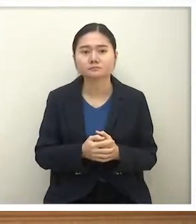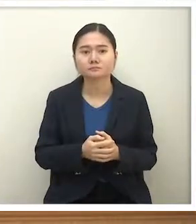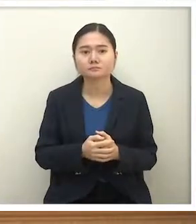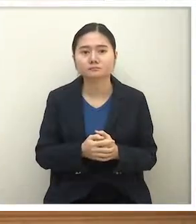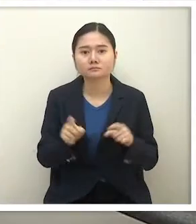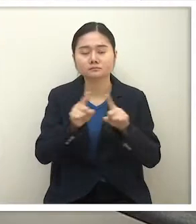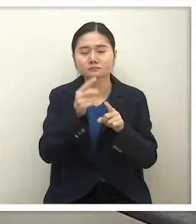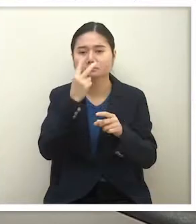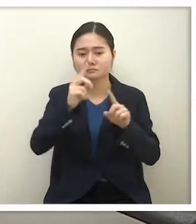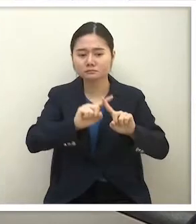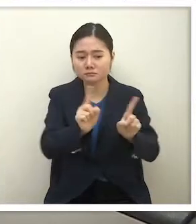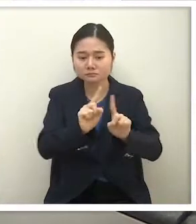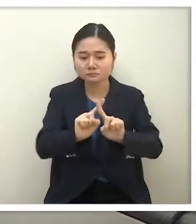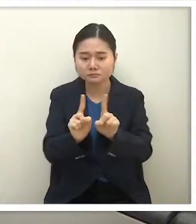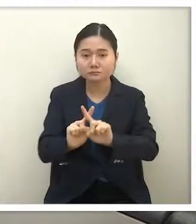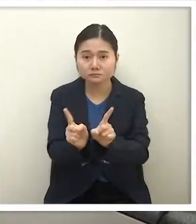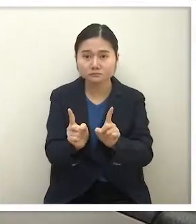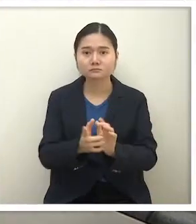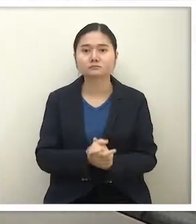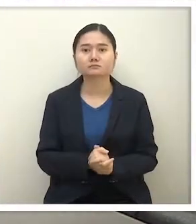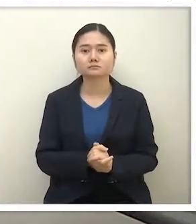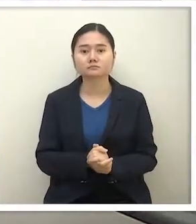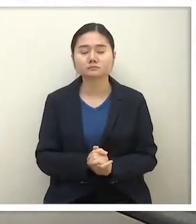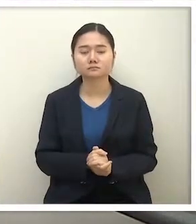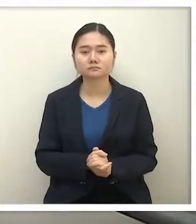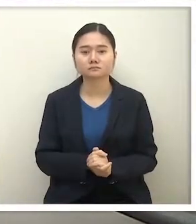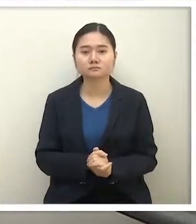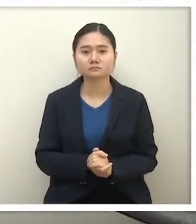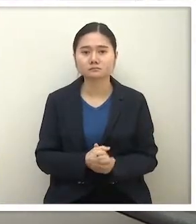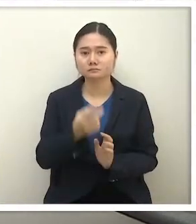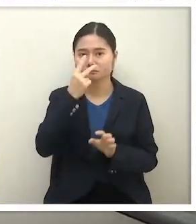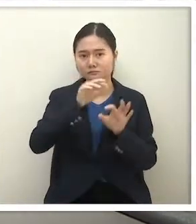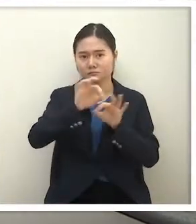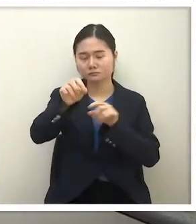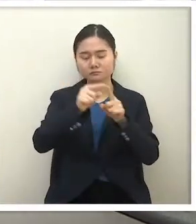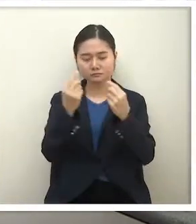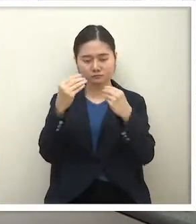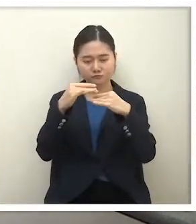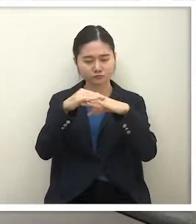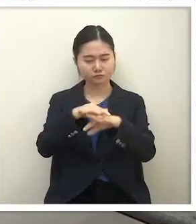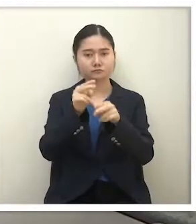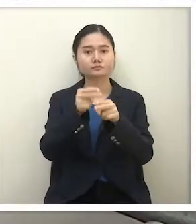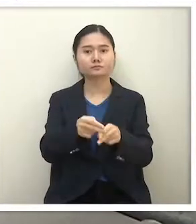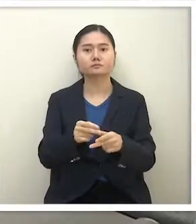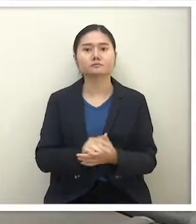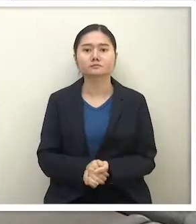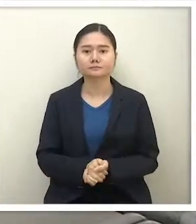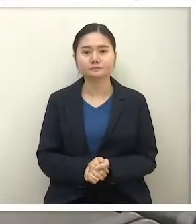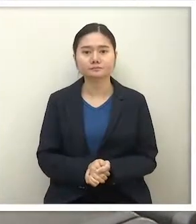เป็นเพนอ่ะครับไม่ต้องเกลี่ยพอมองไกลๆเดี๋ยวมันก็กลืนกันเองอย่างเงี้ยครับเ